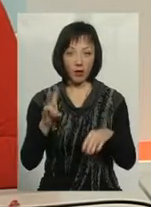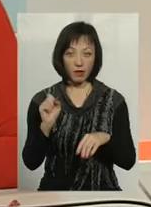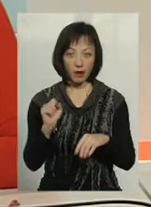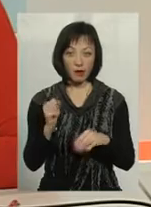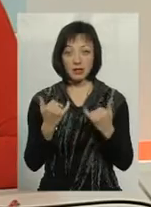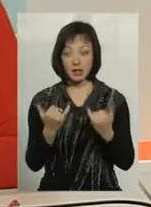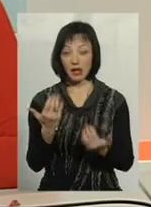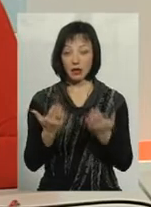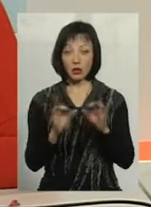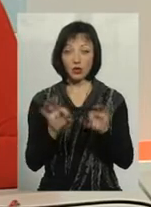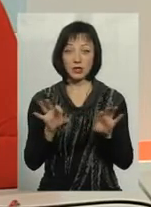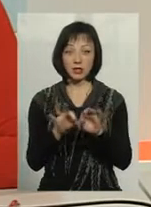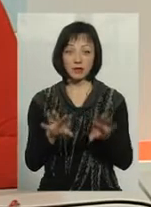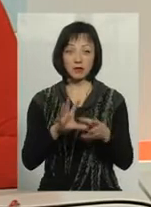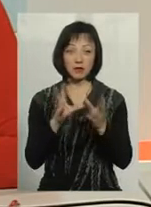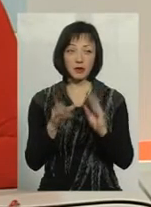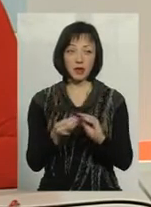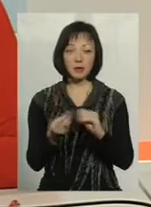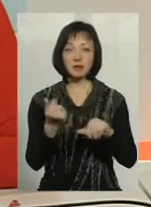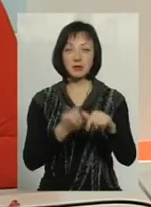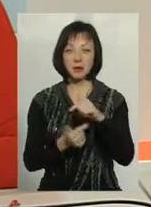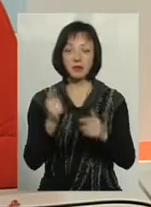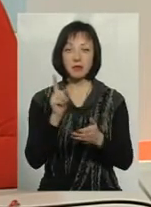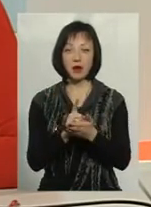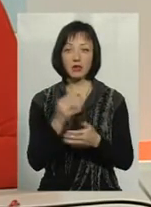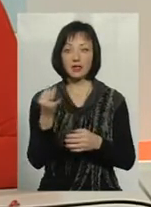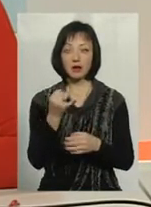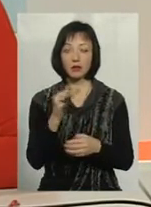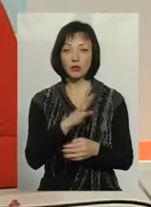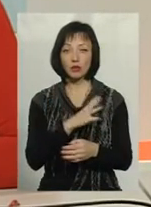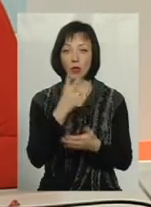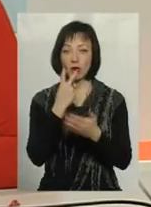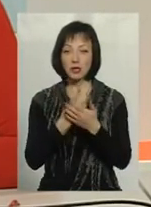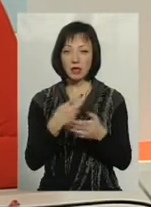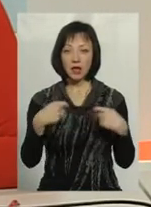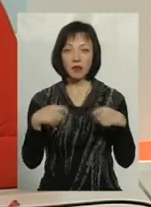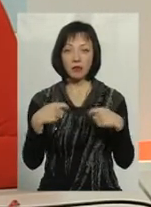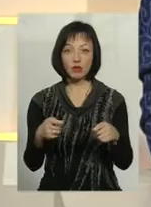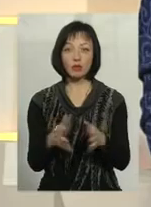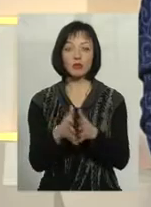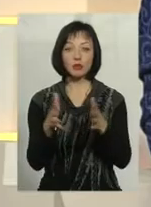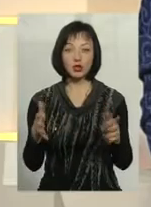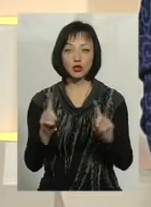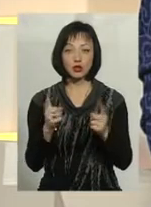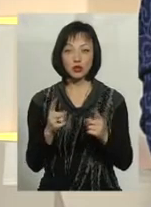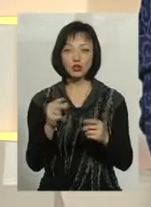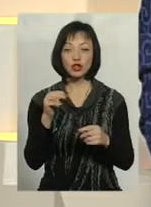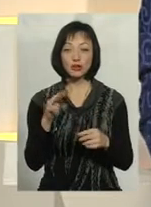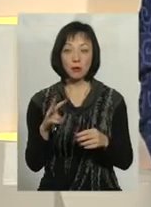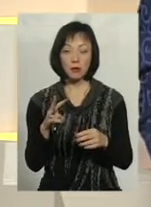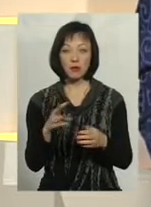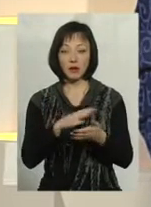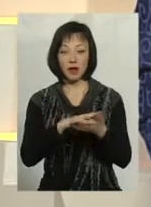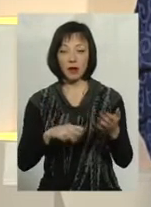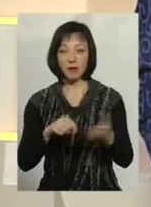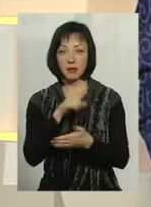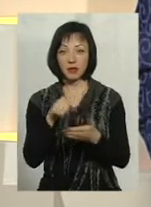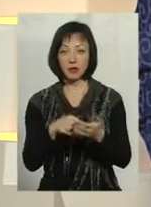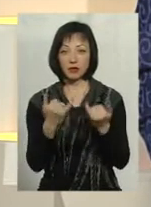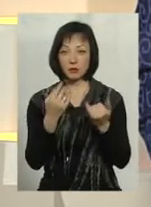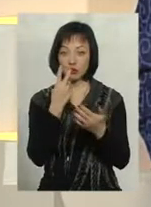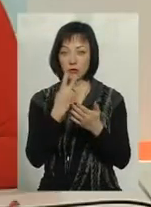повинні показати, таке ми говоримо сьогодні, це 300 тисяч сьогодні гривень. Друга група, значить,